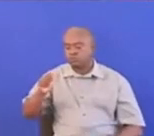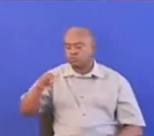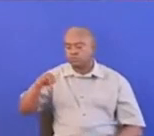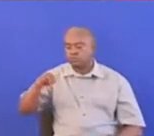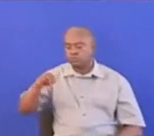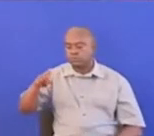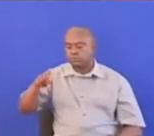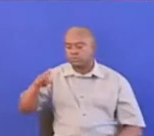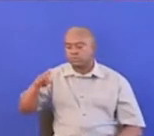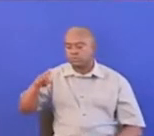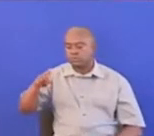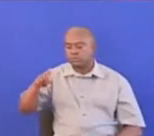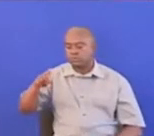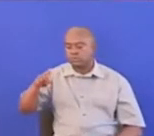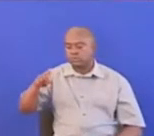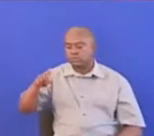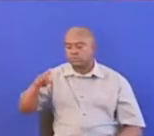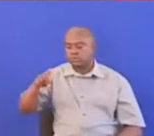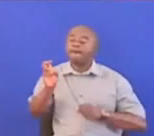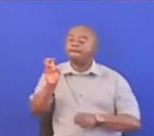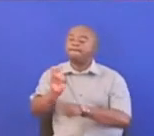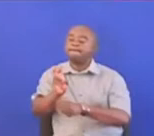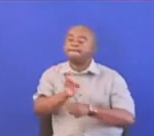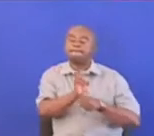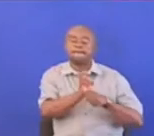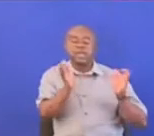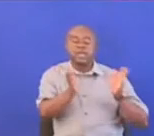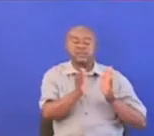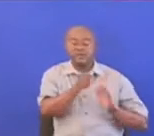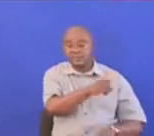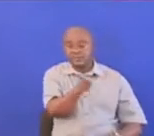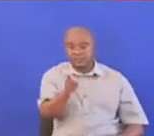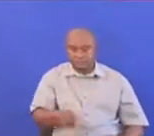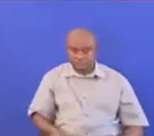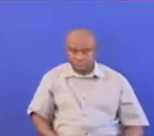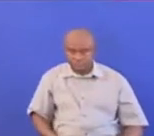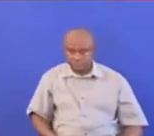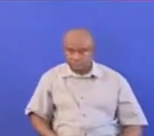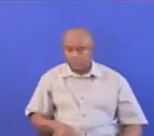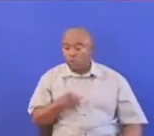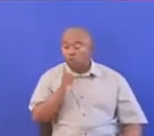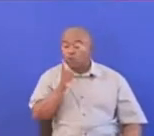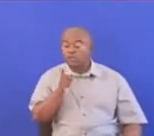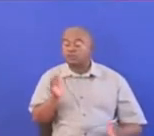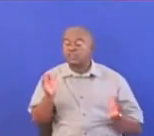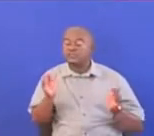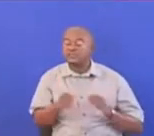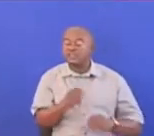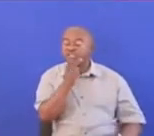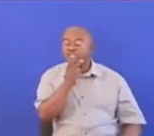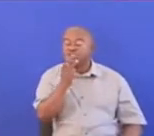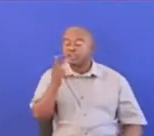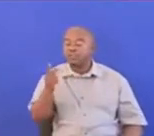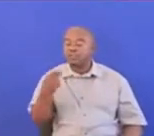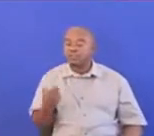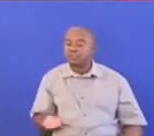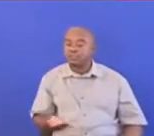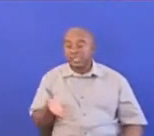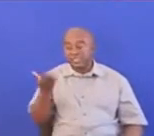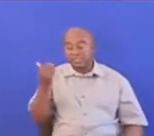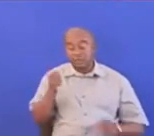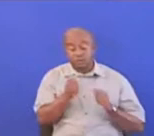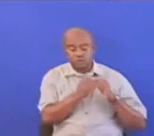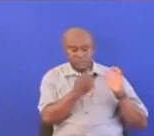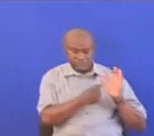mzigo mkubwa wa kuendesha hifadhi hizi. TANAPA ina takriban ya hifadhi 22. Tangu ilipokuwa na hifadhi